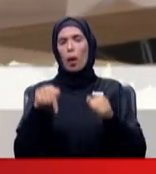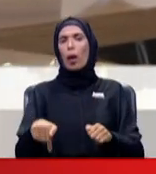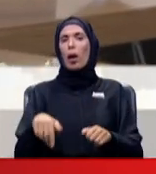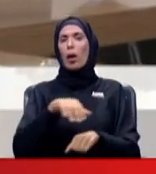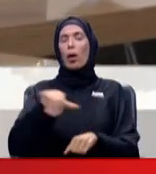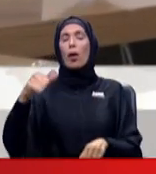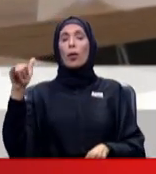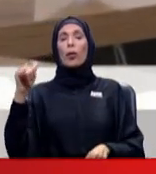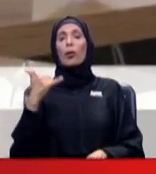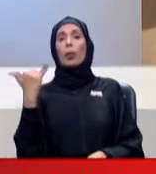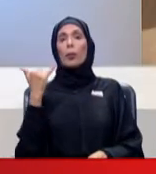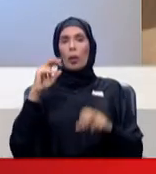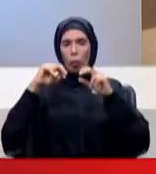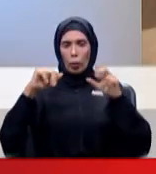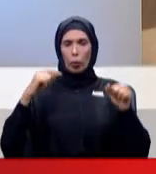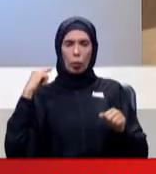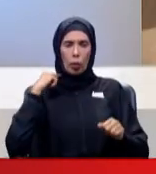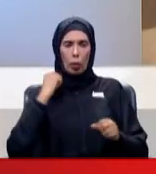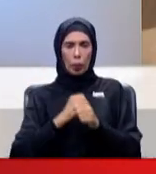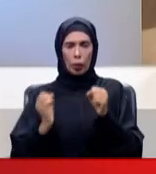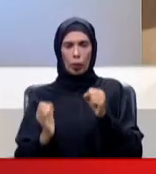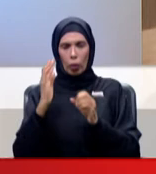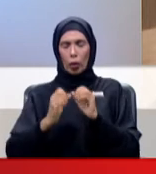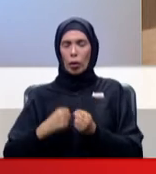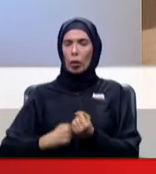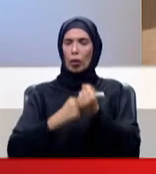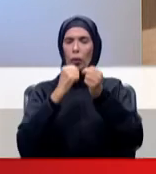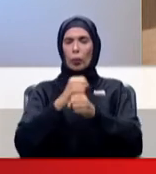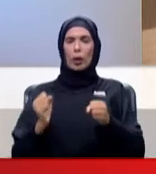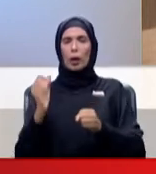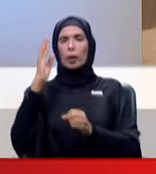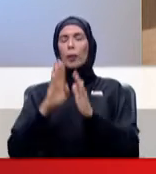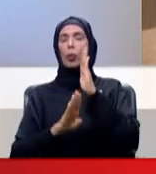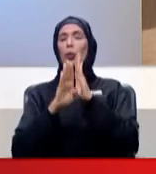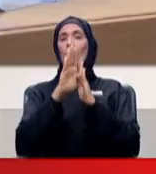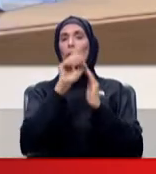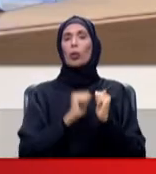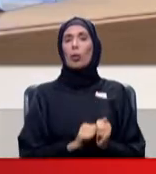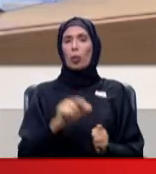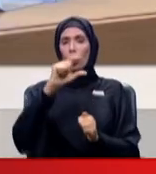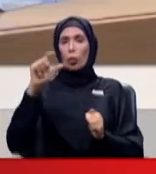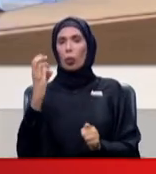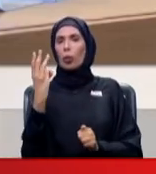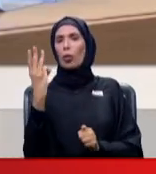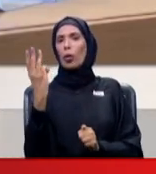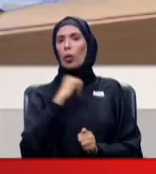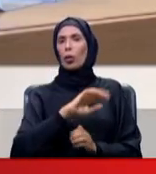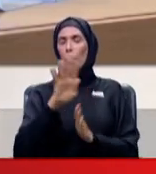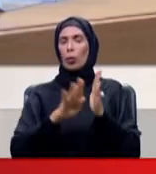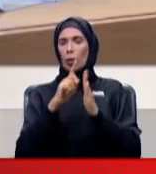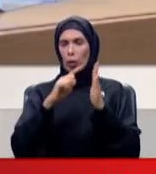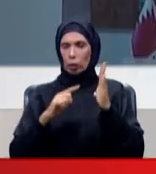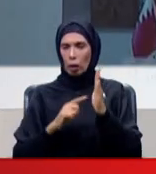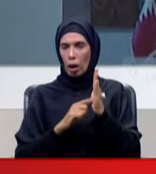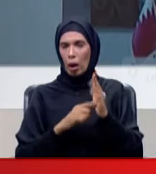والموضوع الثاني كان أهمية البحث العلمي والابتكار ودوره في دعم المشاريع التنموية، والموضوع الثالث كان التشريعات الطارئة للحد من